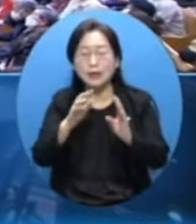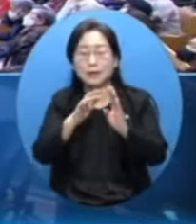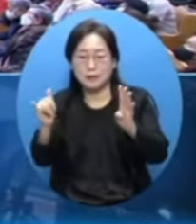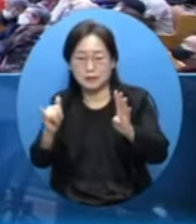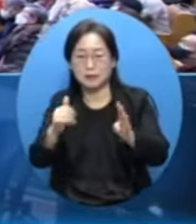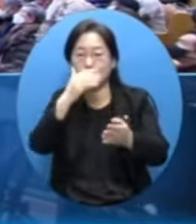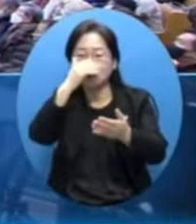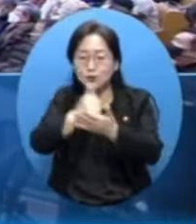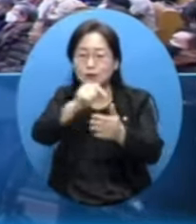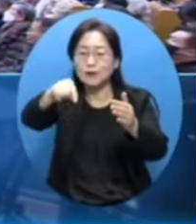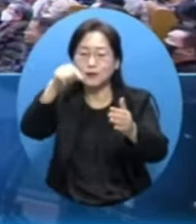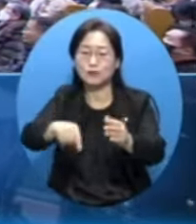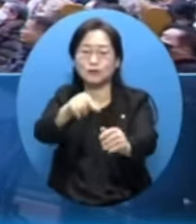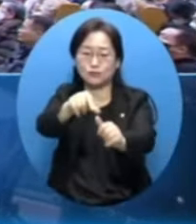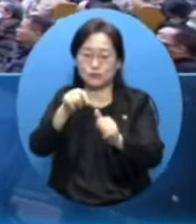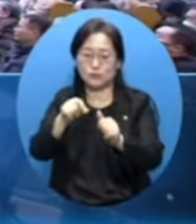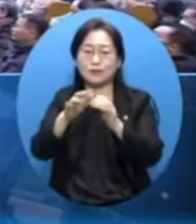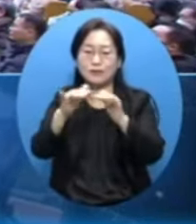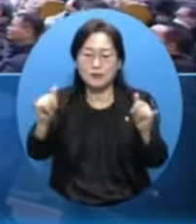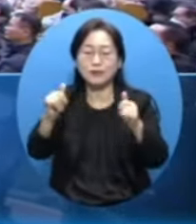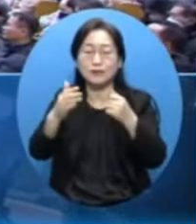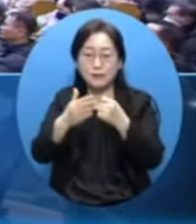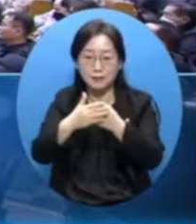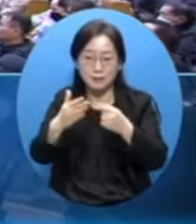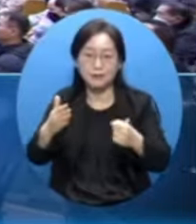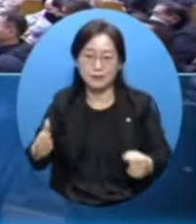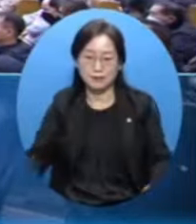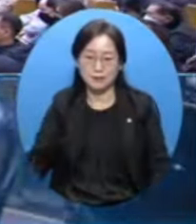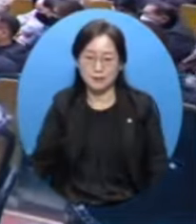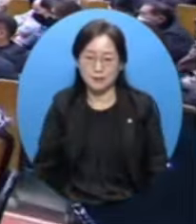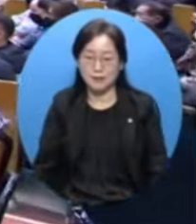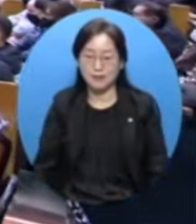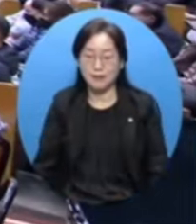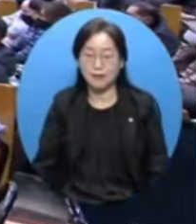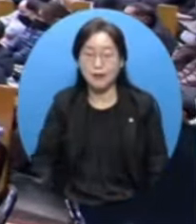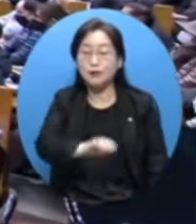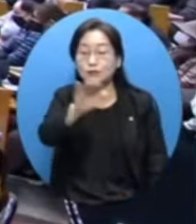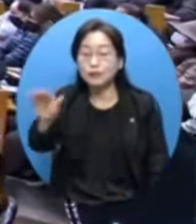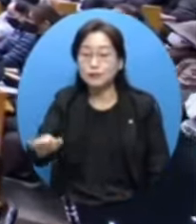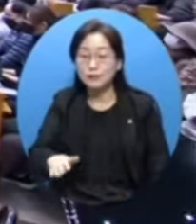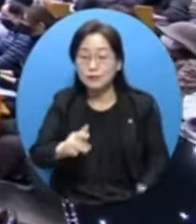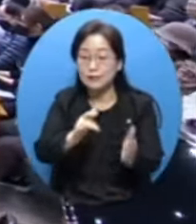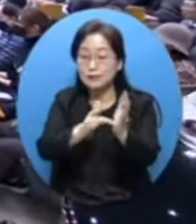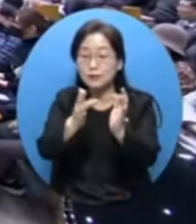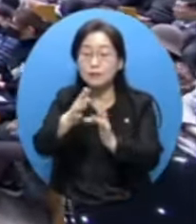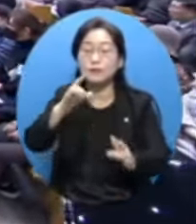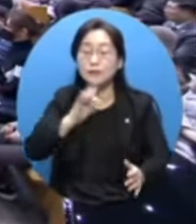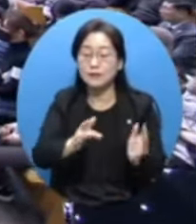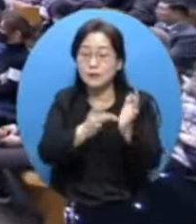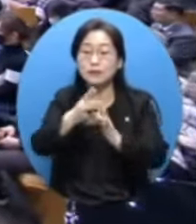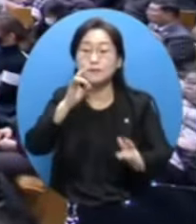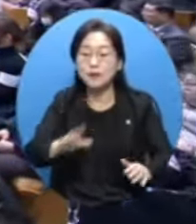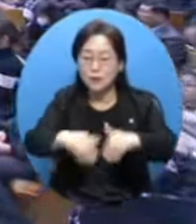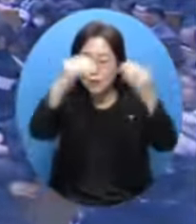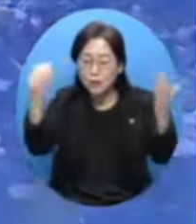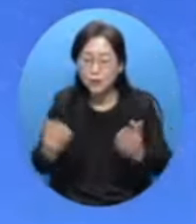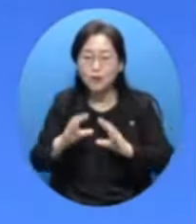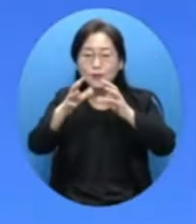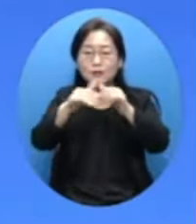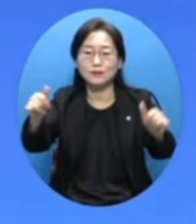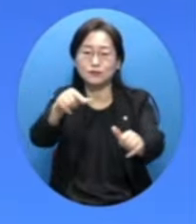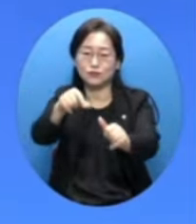죄에서 구원할 자이심이라 하니라 오직 예수님만이 예수님만이 온 인류의